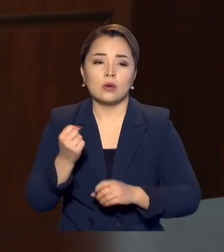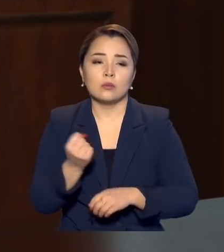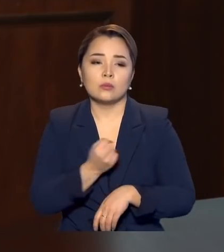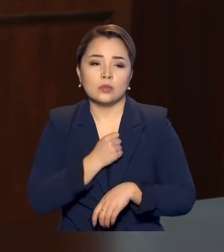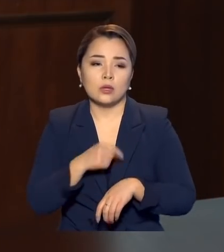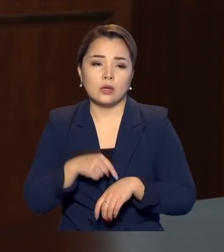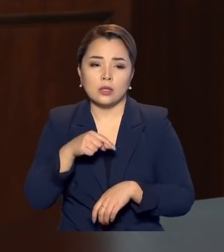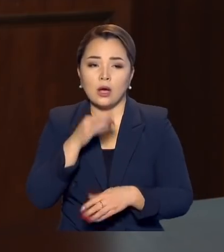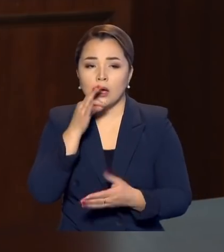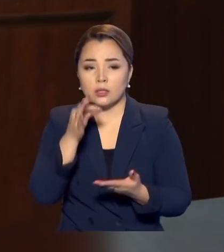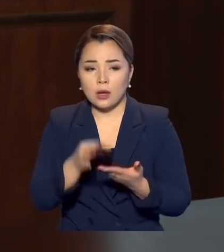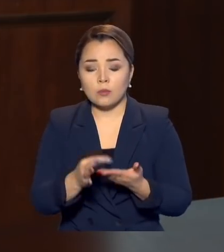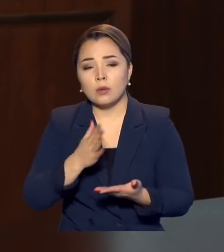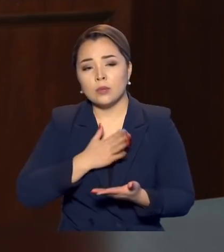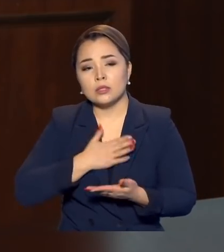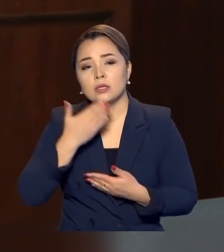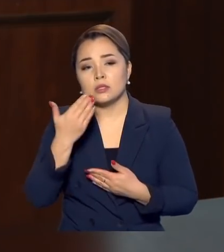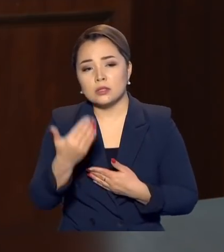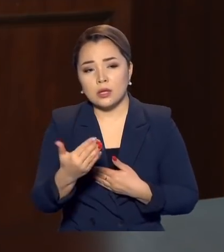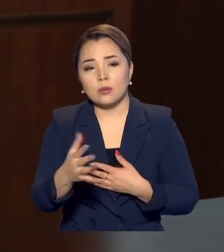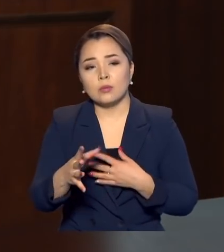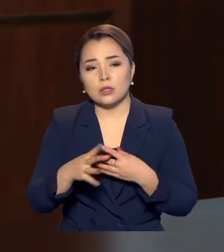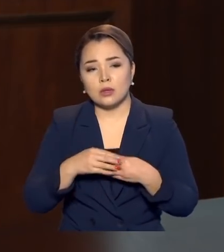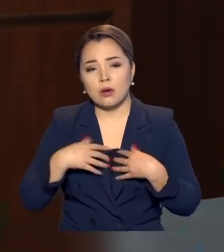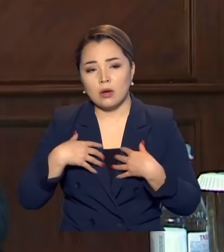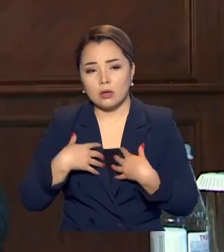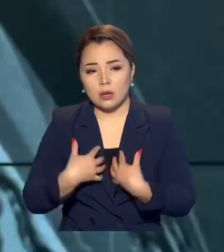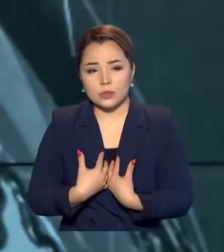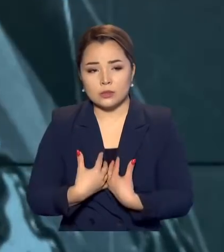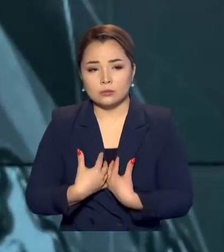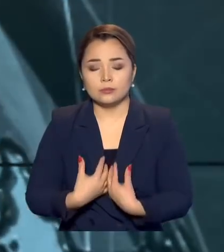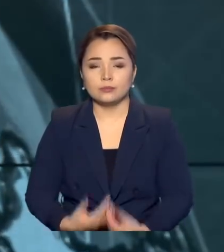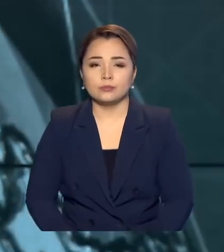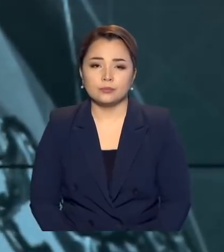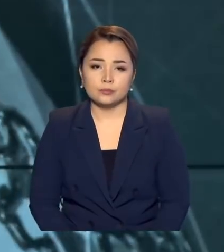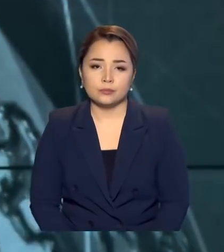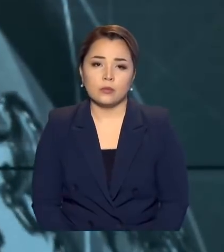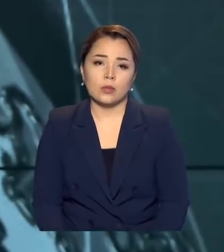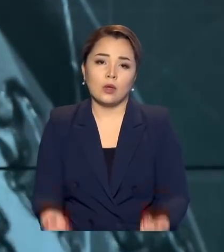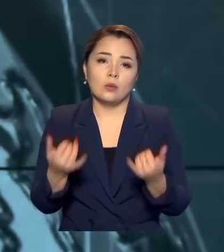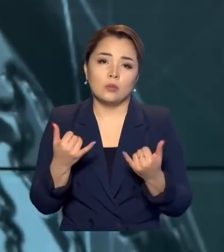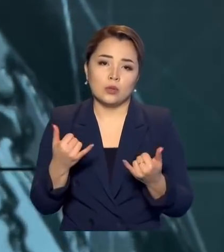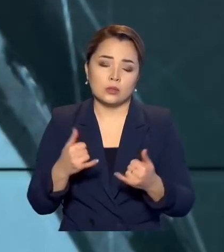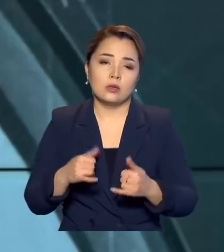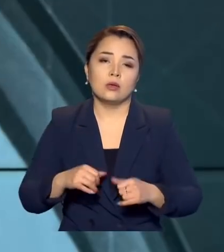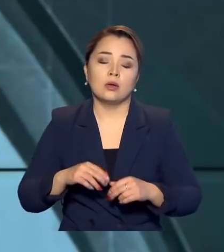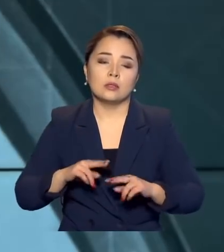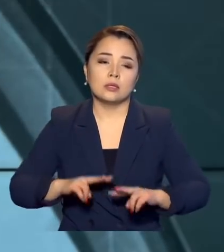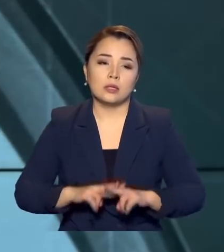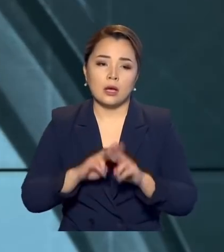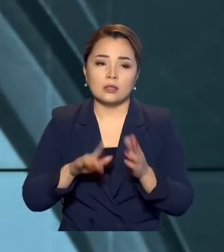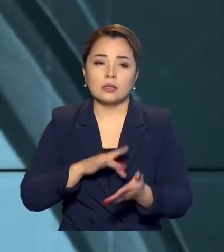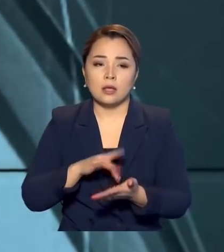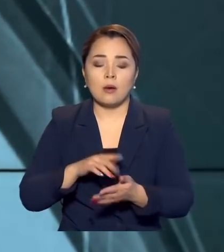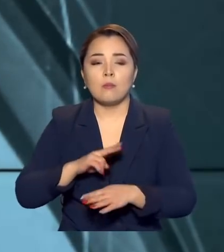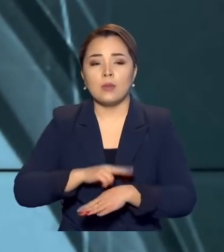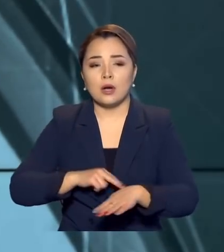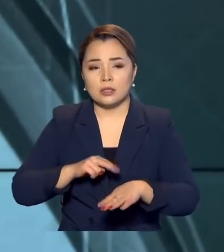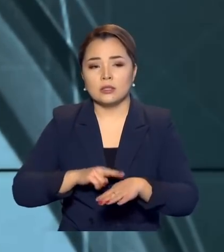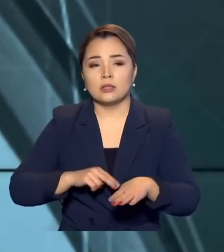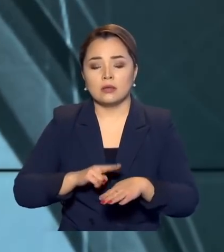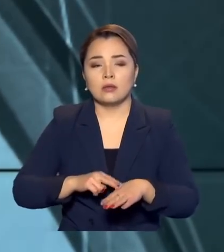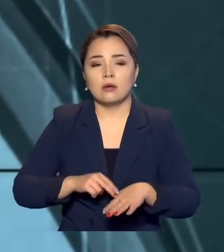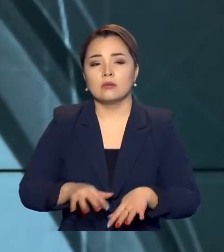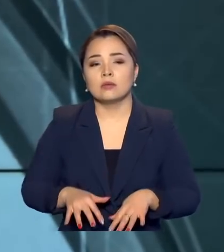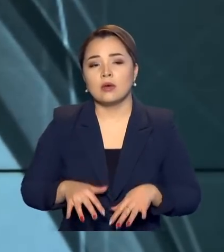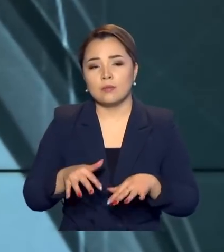айтамын. Біз де сіздермен бірге қайғырамыз. Бүгін елордалық полицейлер сапқа тұрып, елдегі